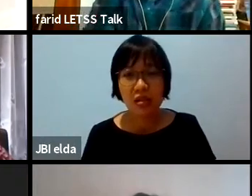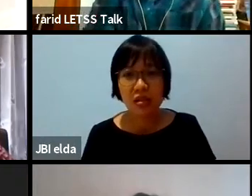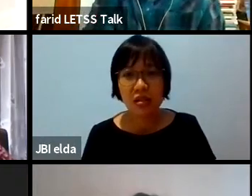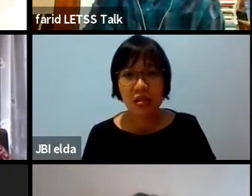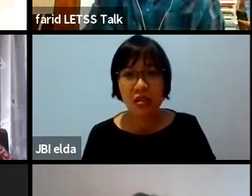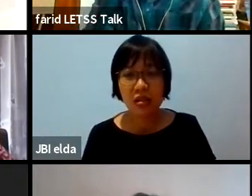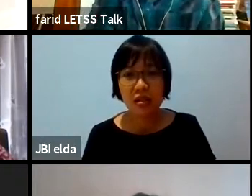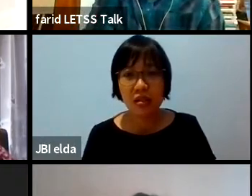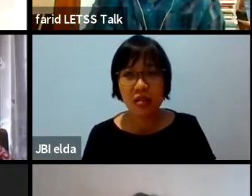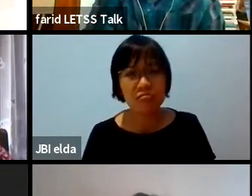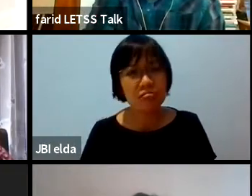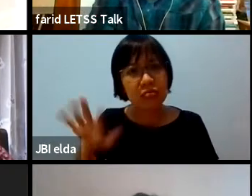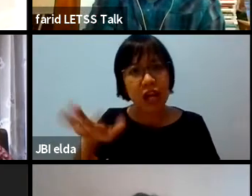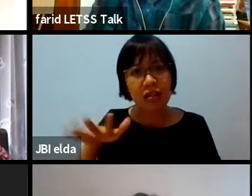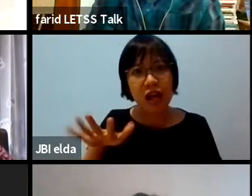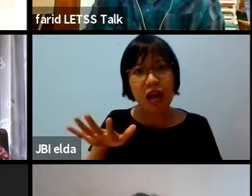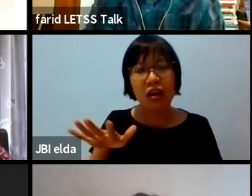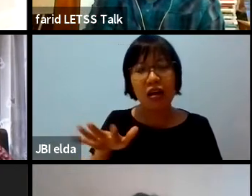terkadang